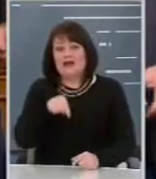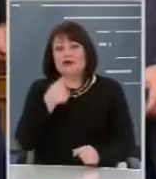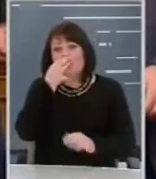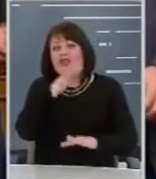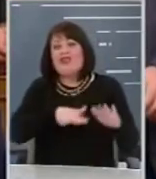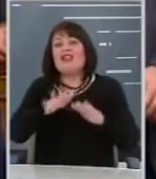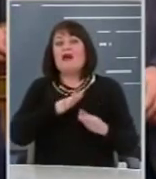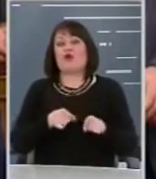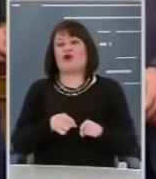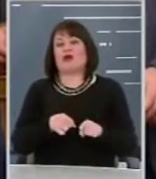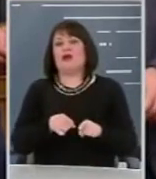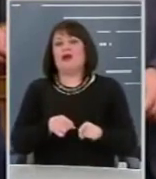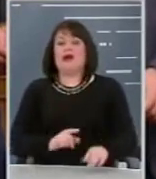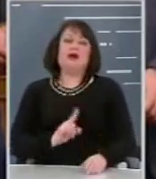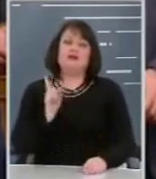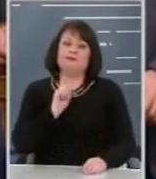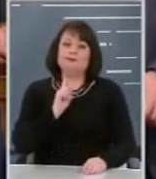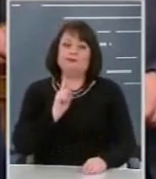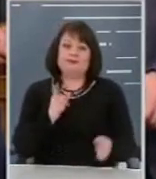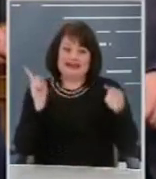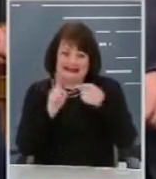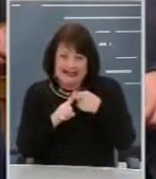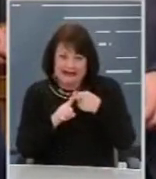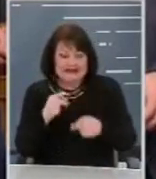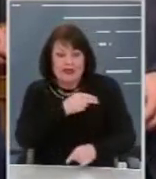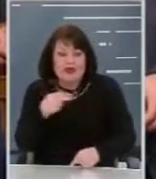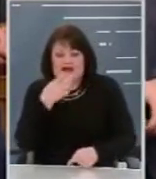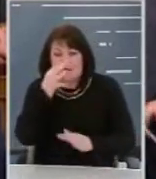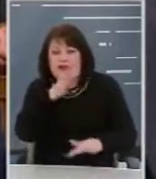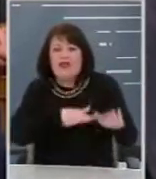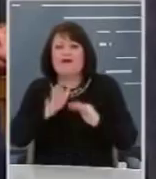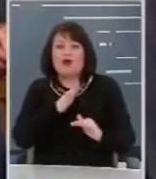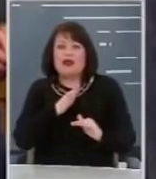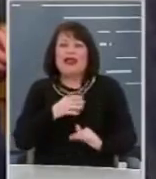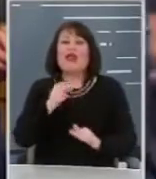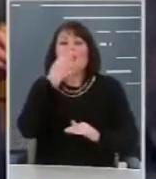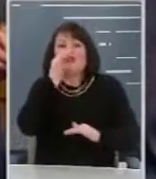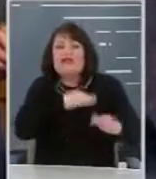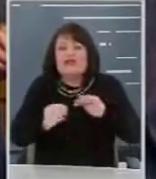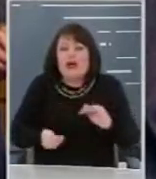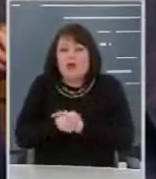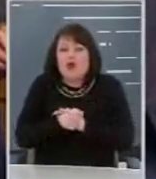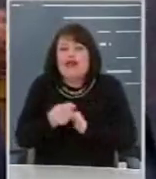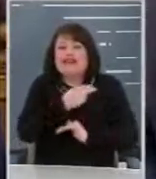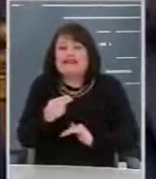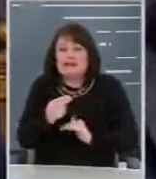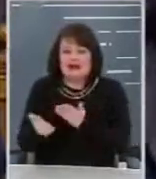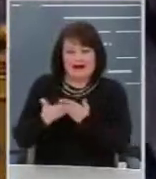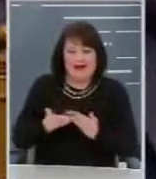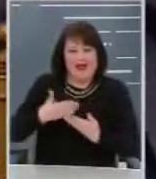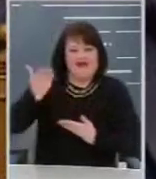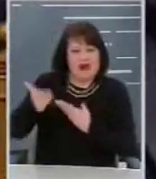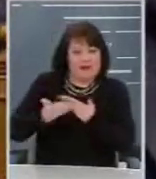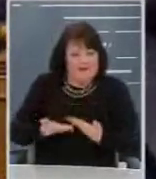διαπλοκή. Δεν είναι διαπλοκή αν βλέπουμε κάποιον. Διαπλοκή είναι αν ευνοούμε κάποιον προκειμένου να μας ευνοήσει με τα πρωτοσέλιδά